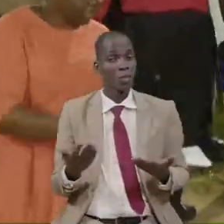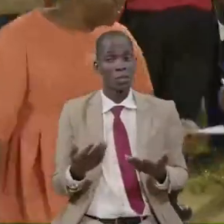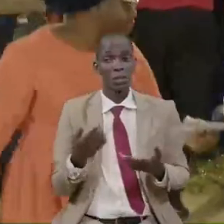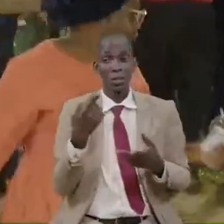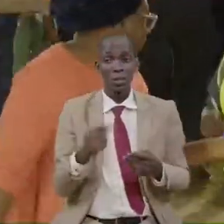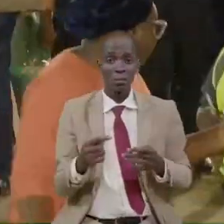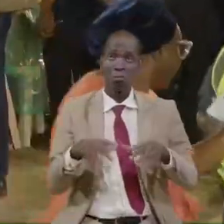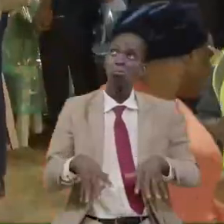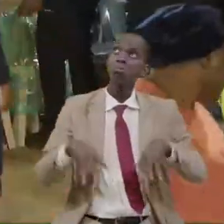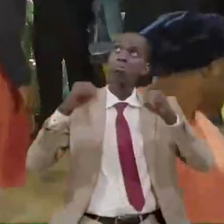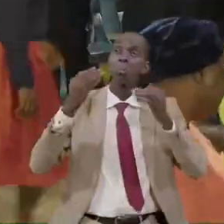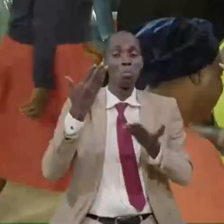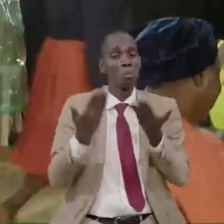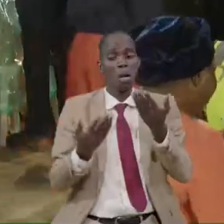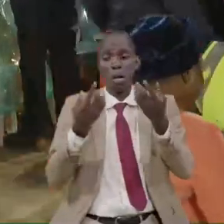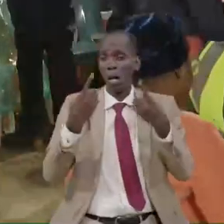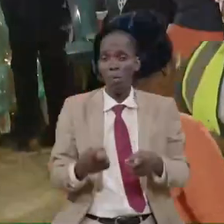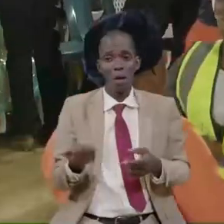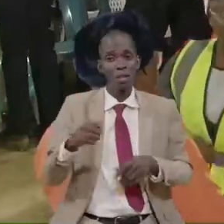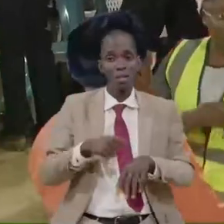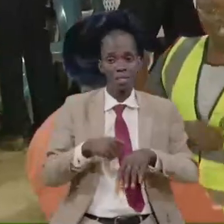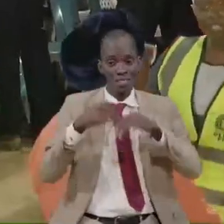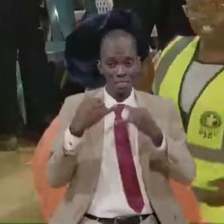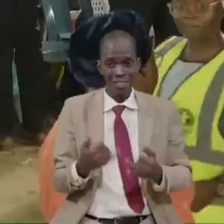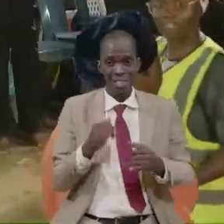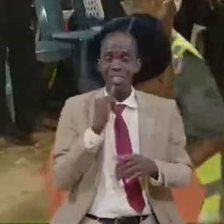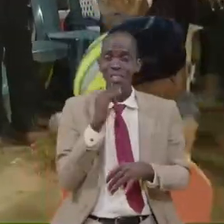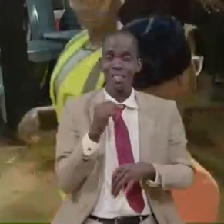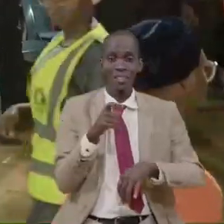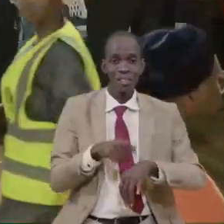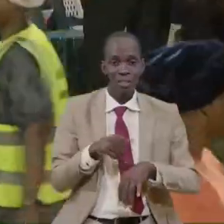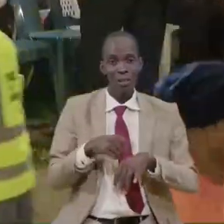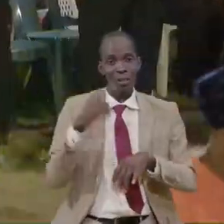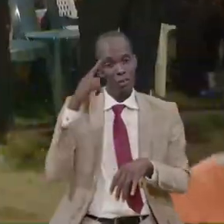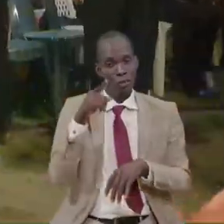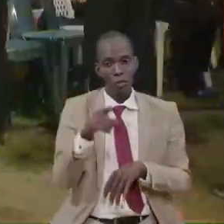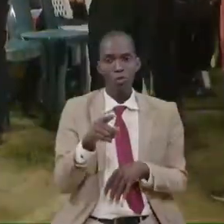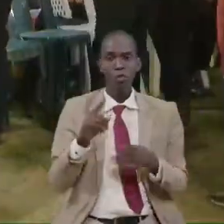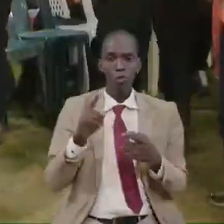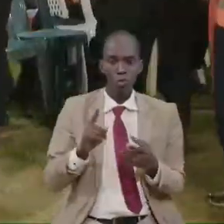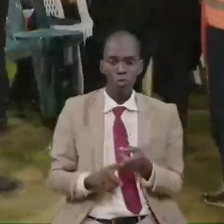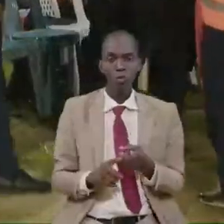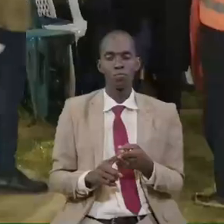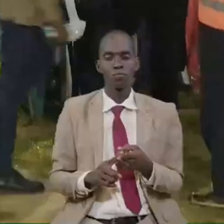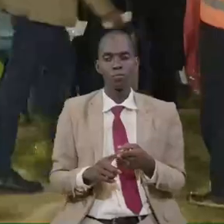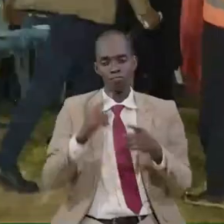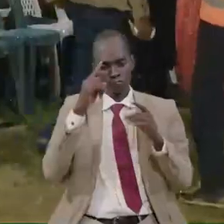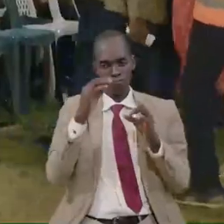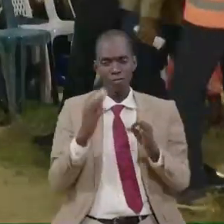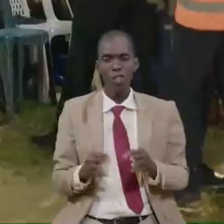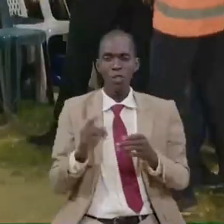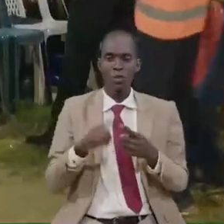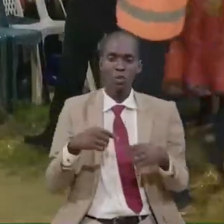tarder, l'enlèvement peut avoir lieu à tout moment. Voici l'heure de faire l'échange, le transfert, disant